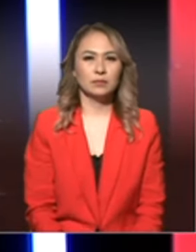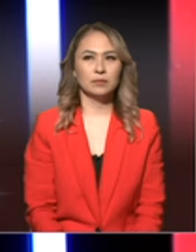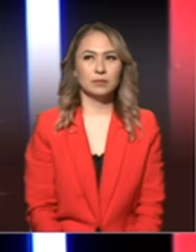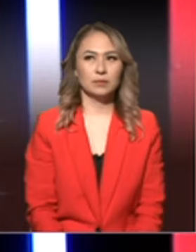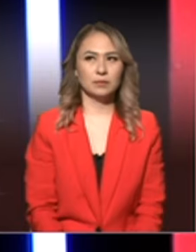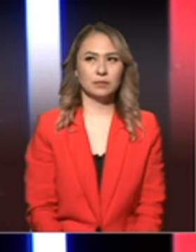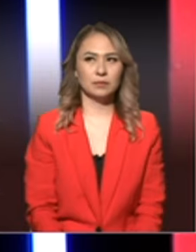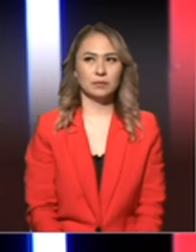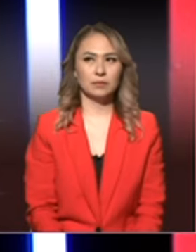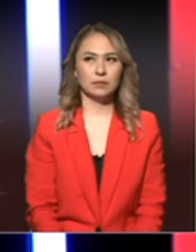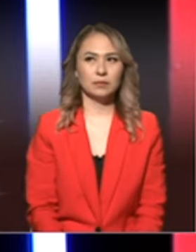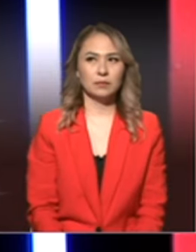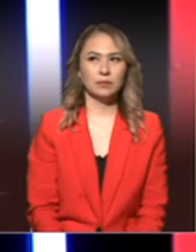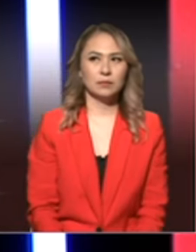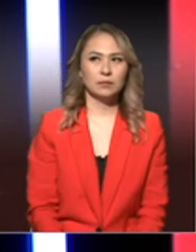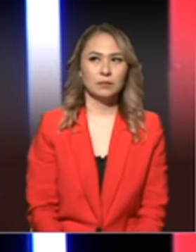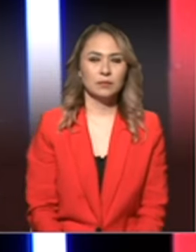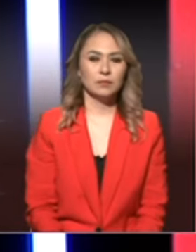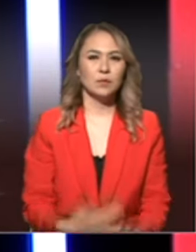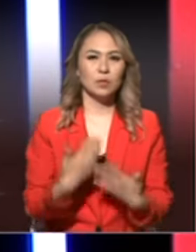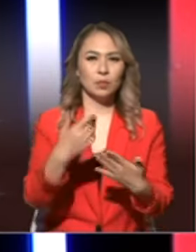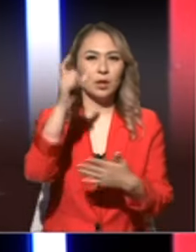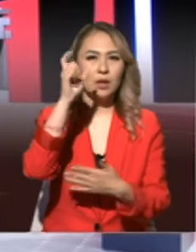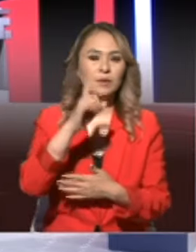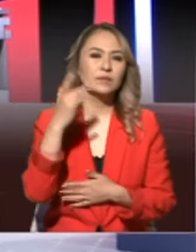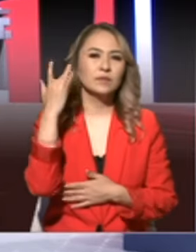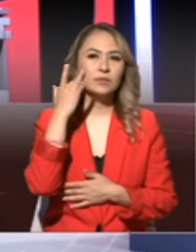Мына теріскей бізге аманат деп ұрандатып жүрген азамат қой.